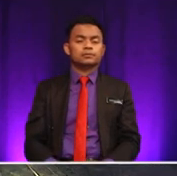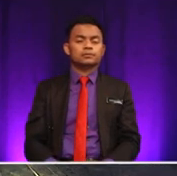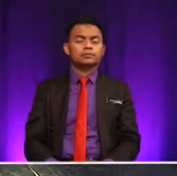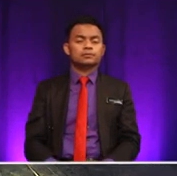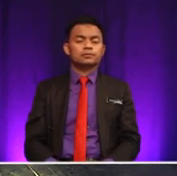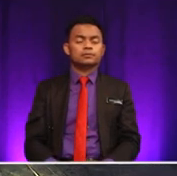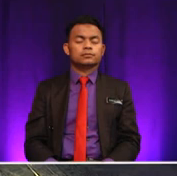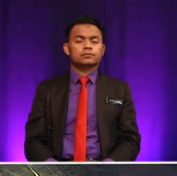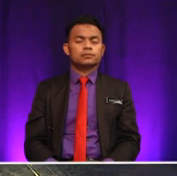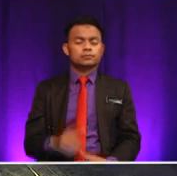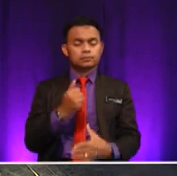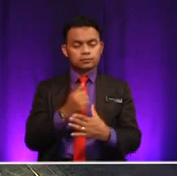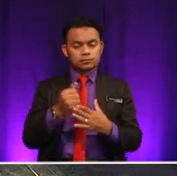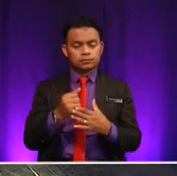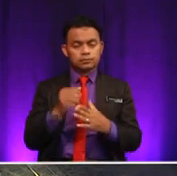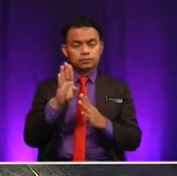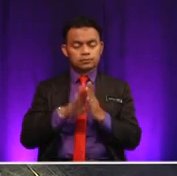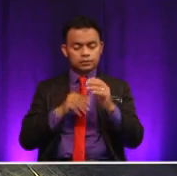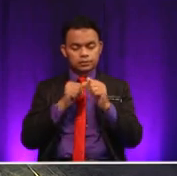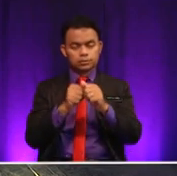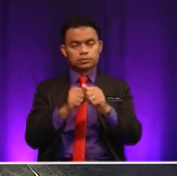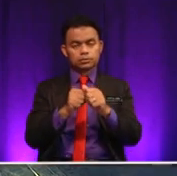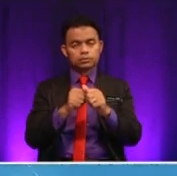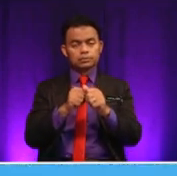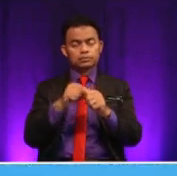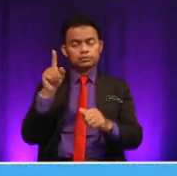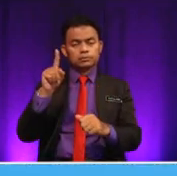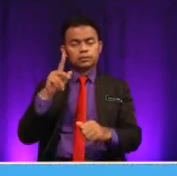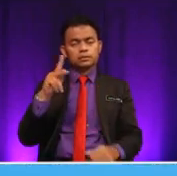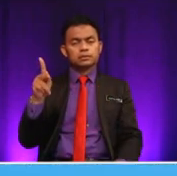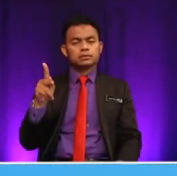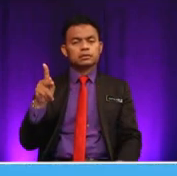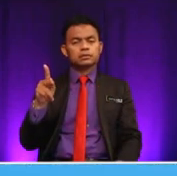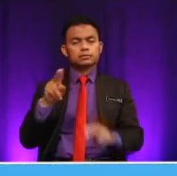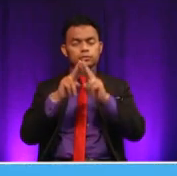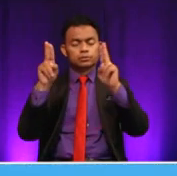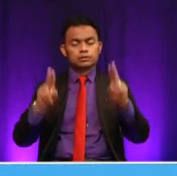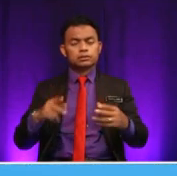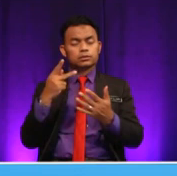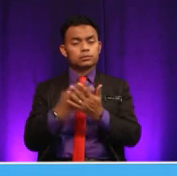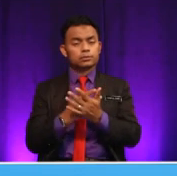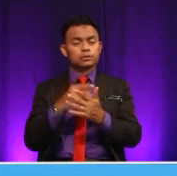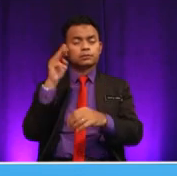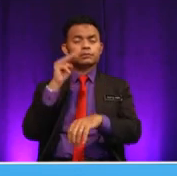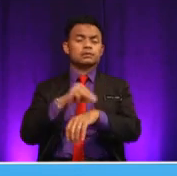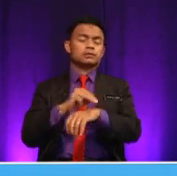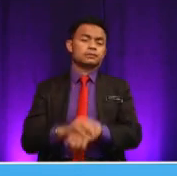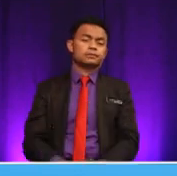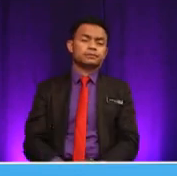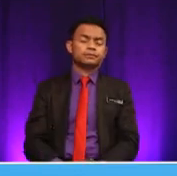nomor 7 antara berikut yang manakah menguji komponen kuasa di sini kita tengok ada pilihan jawaban